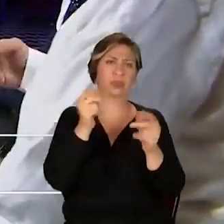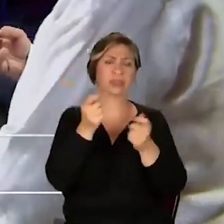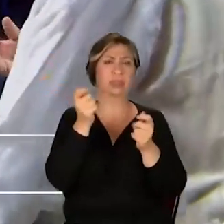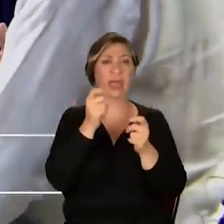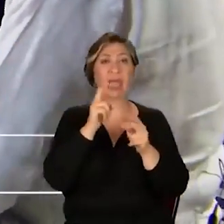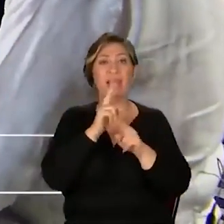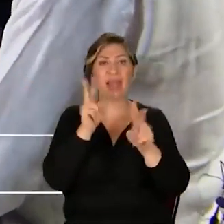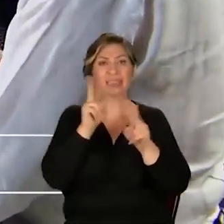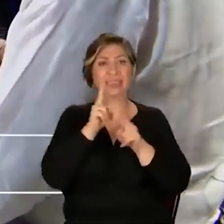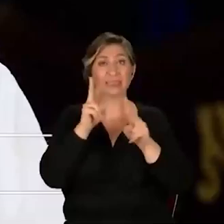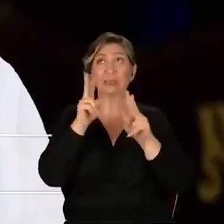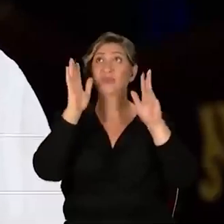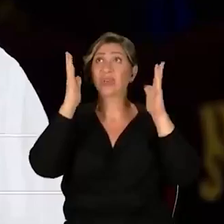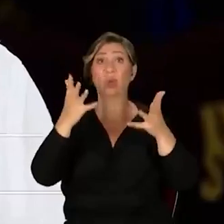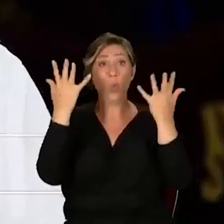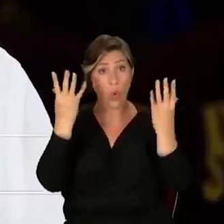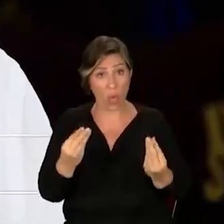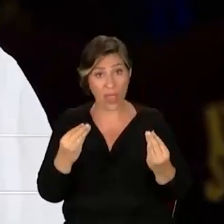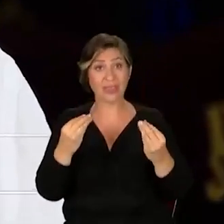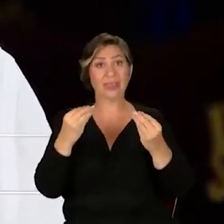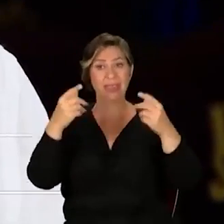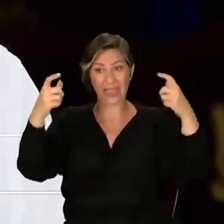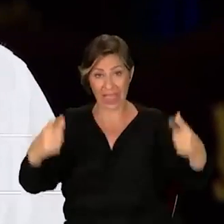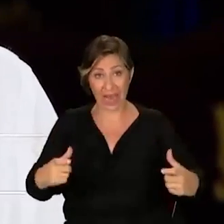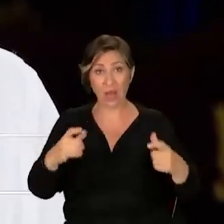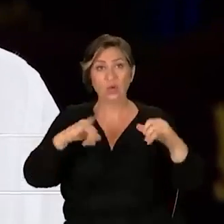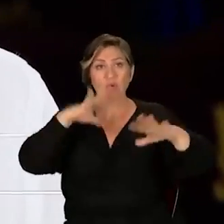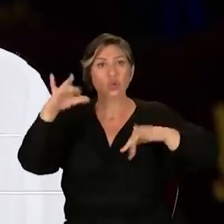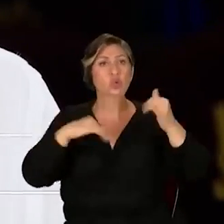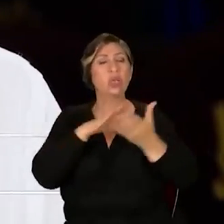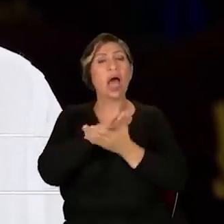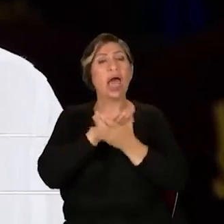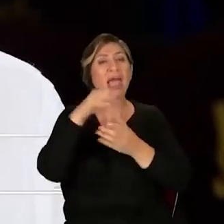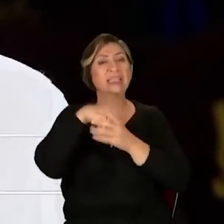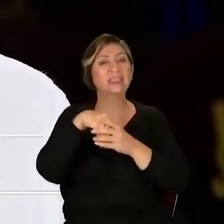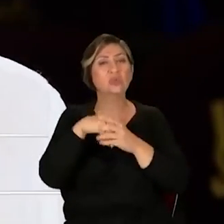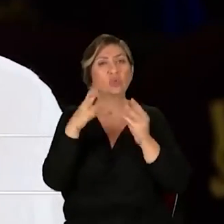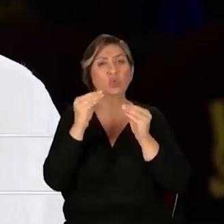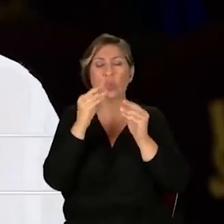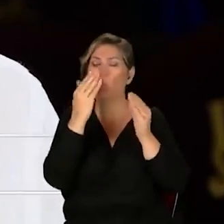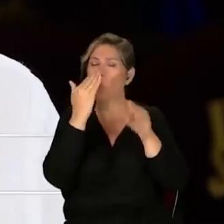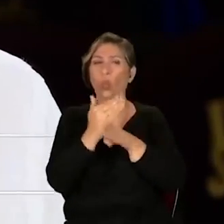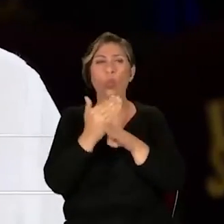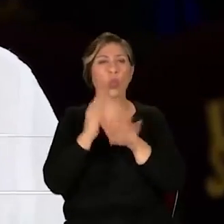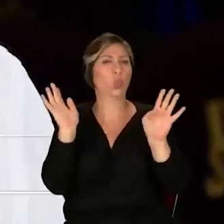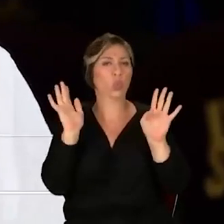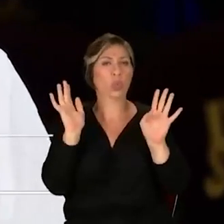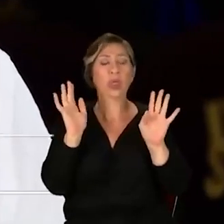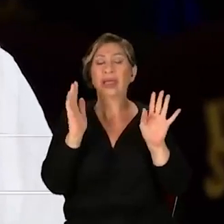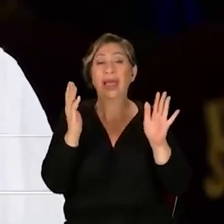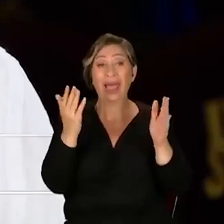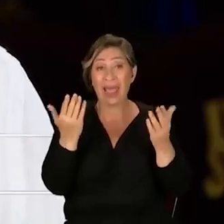Yani elektriklenen ortamlar ya da elektrik yoğun ortamlar huzursuz bacak için çok elverişli ortamlardır.